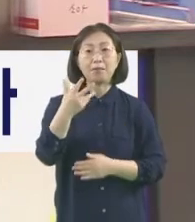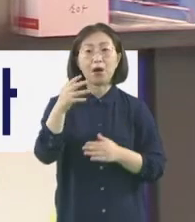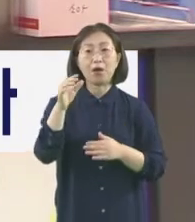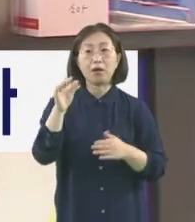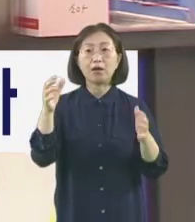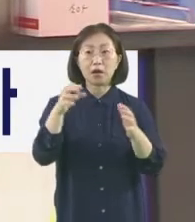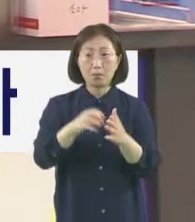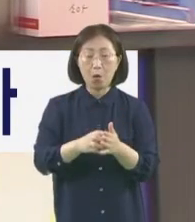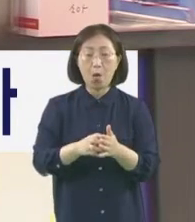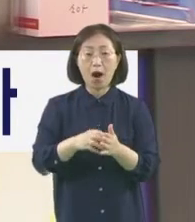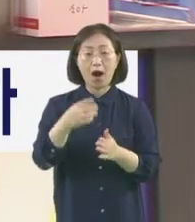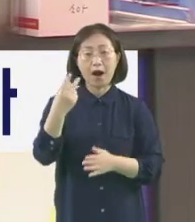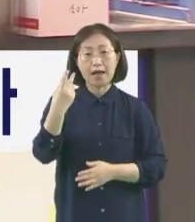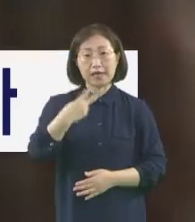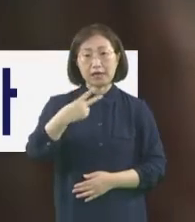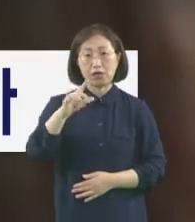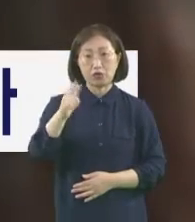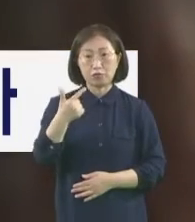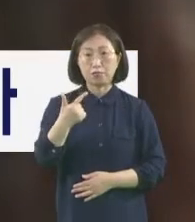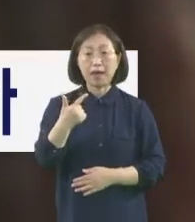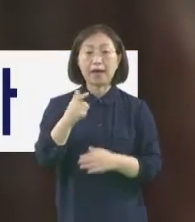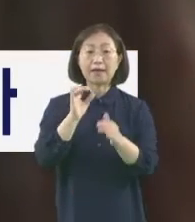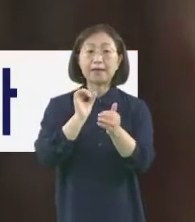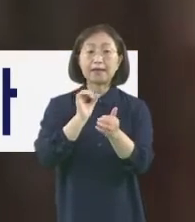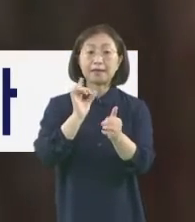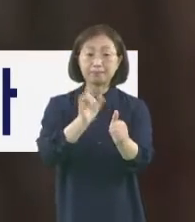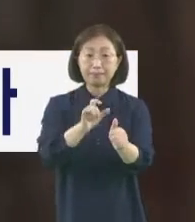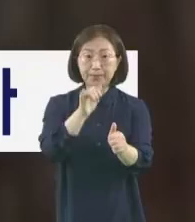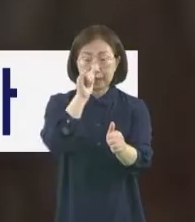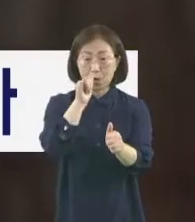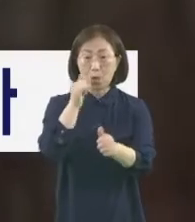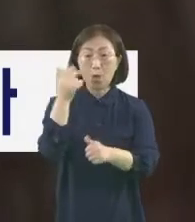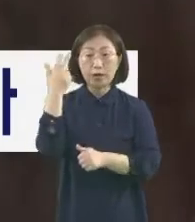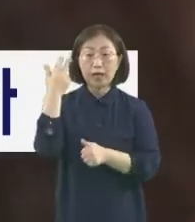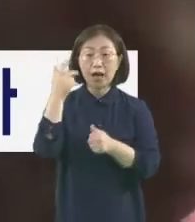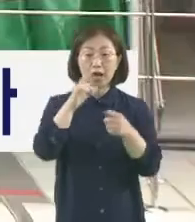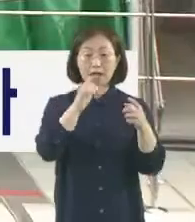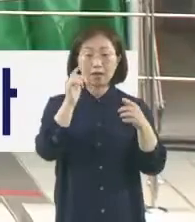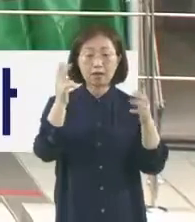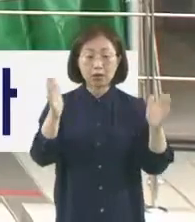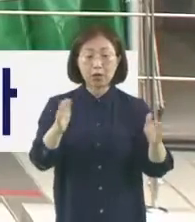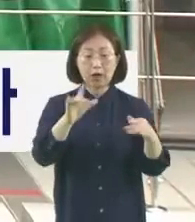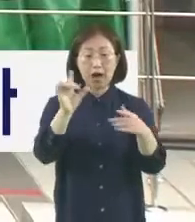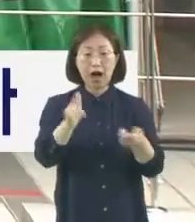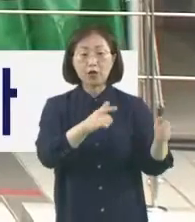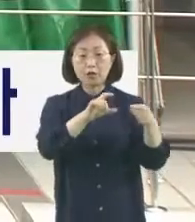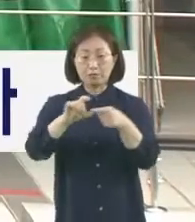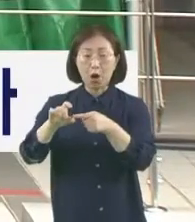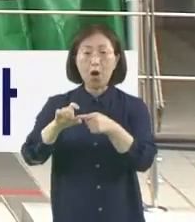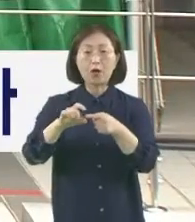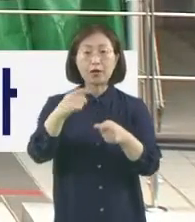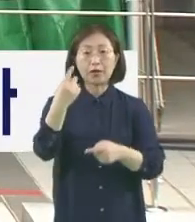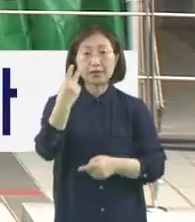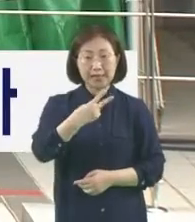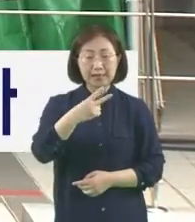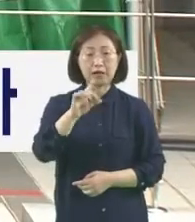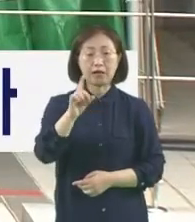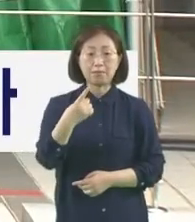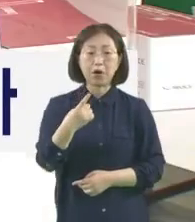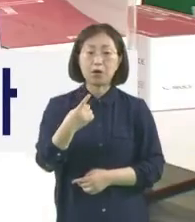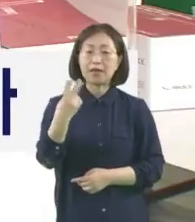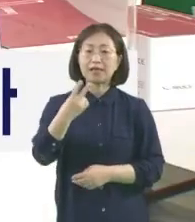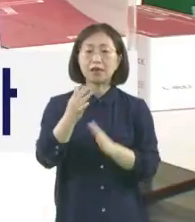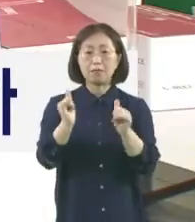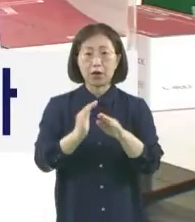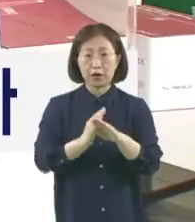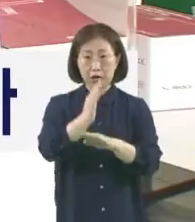비롯해 2,676명이 감염된 가운데 지난 일주일간 일평균 2,297명으로